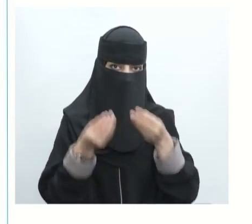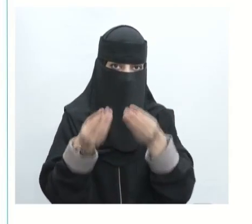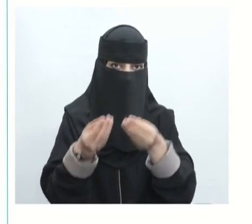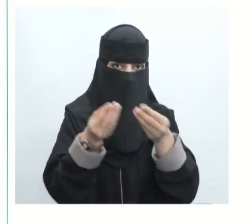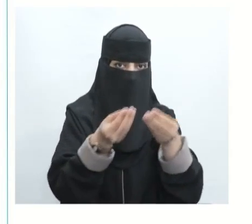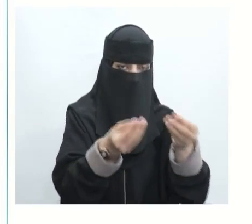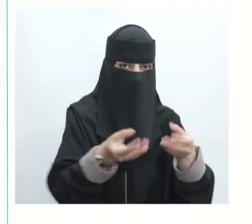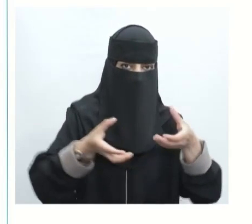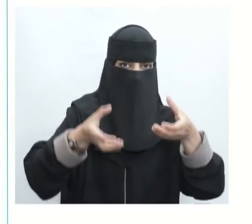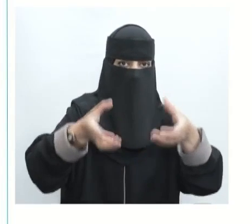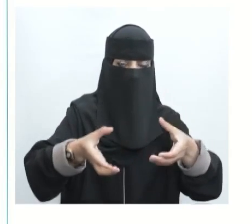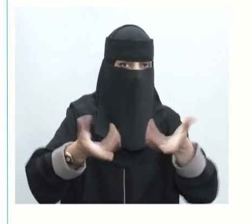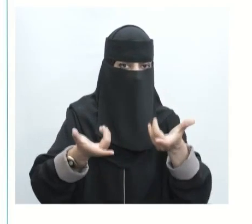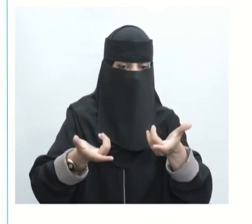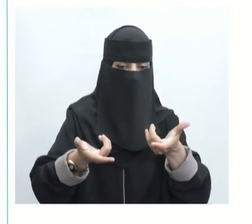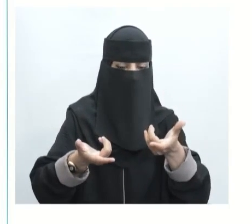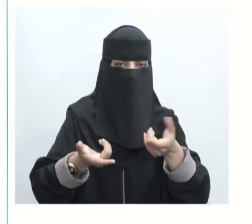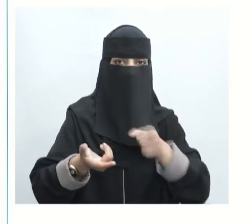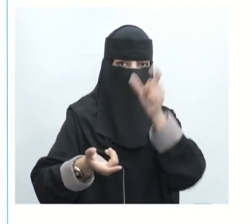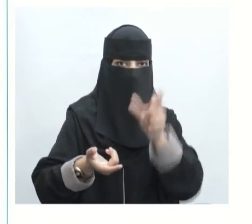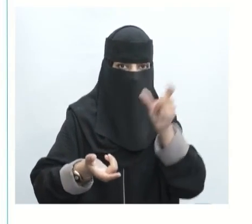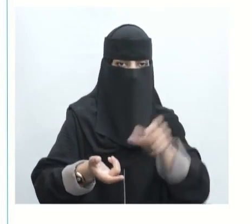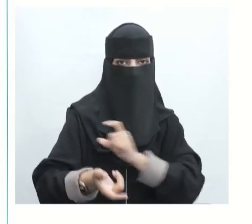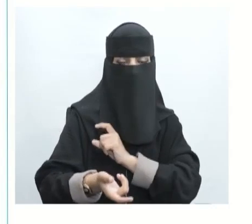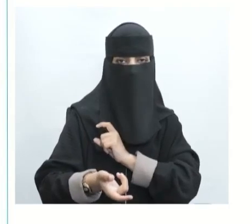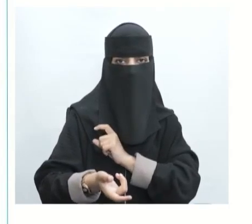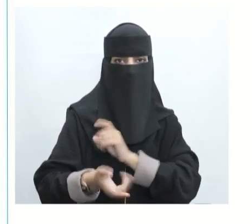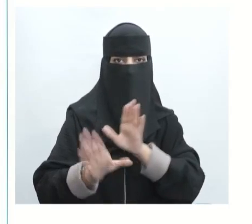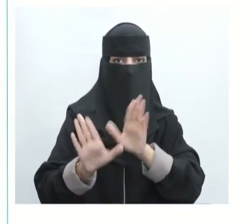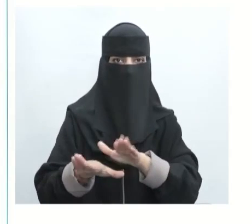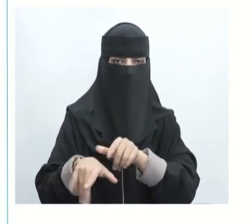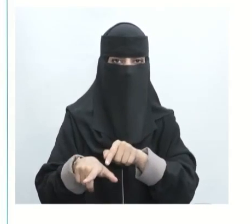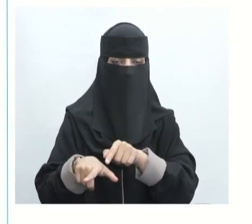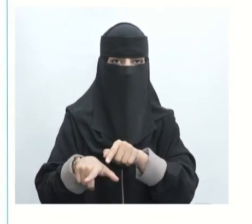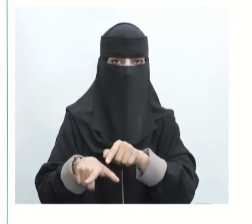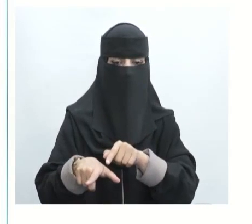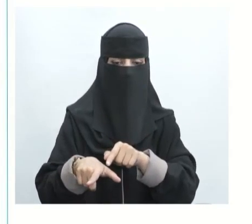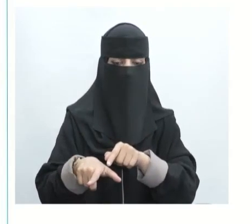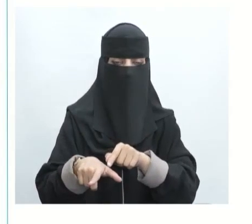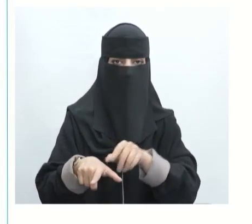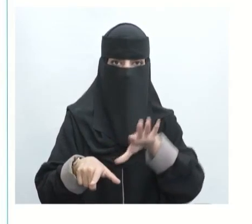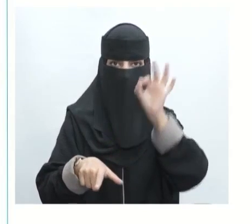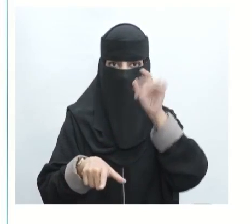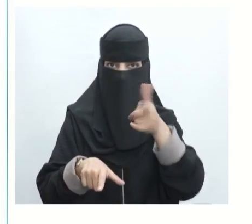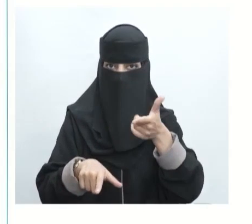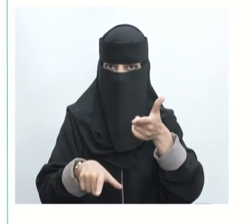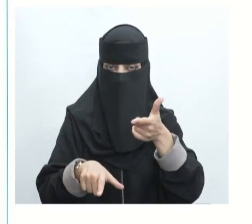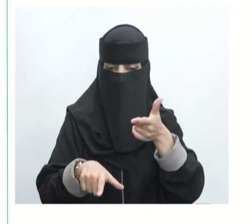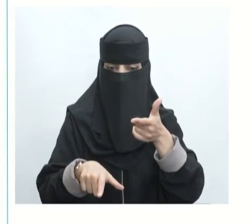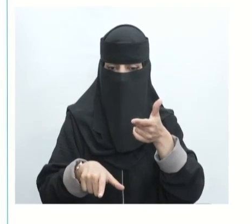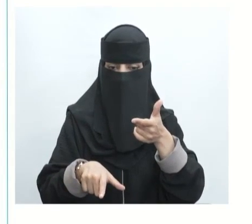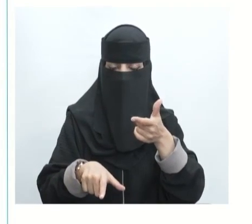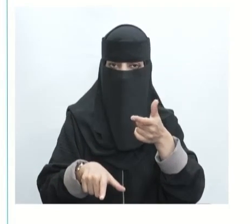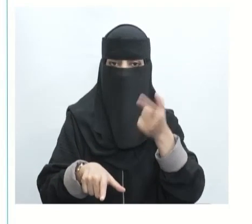الجوائز؟ أحسنتم، الطالبات. إذا المستثنى وماذا؟